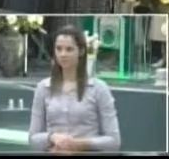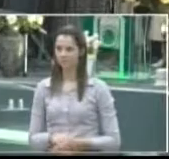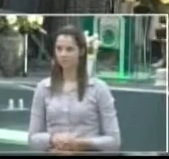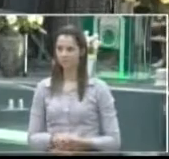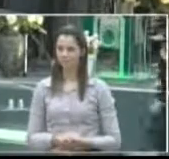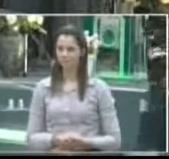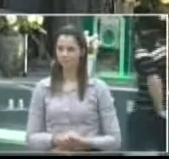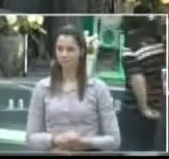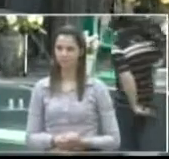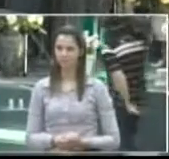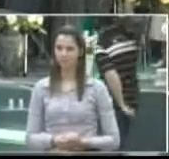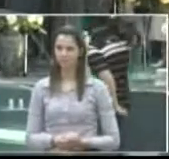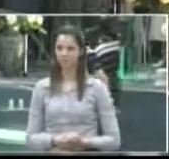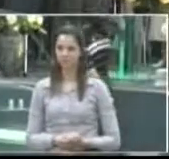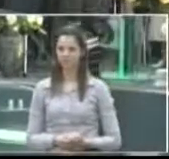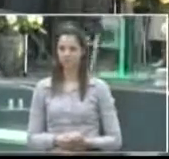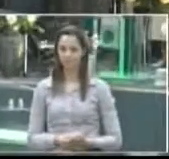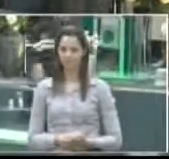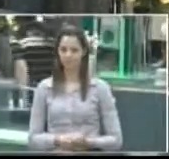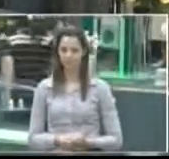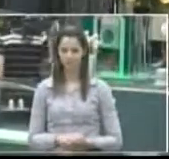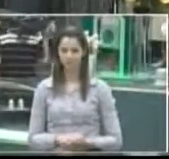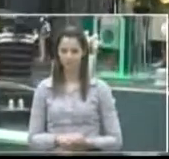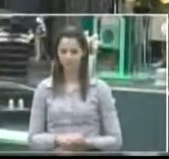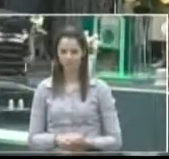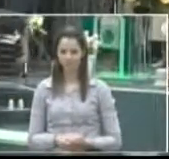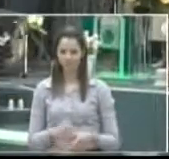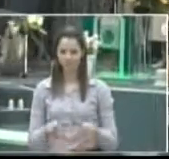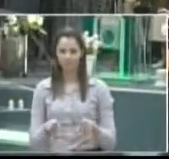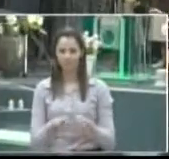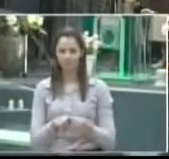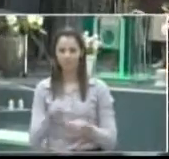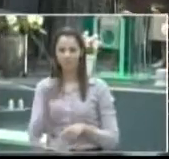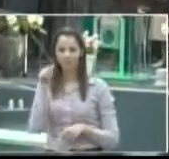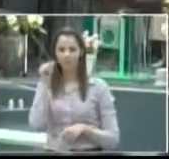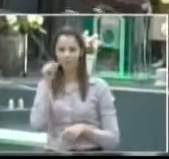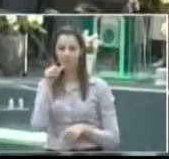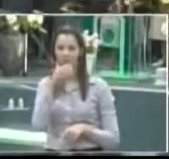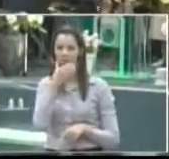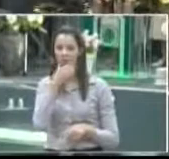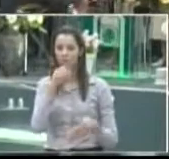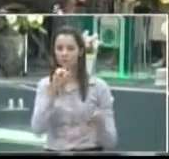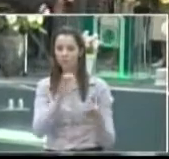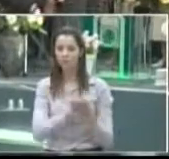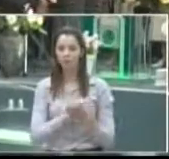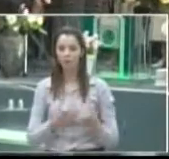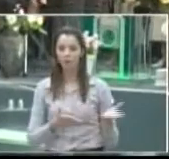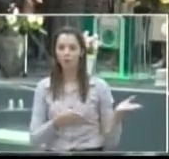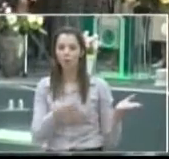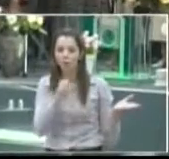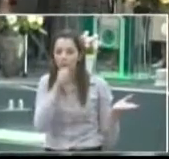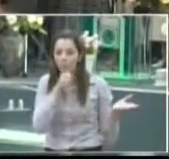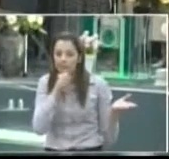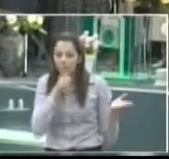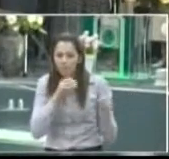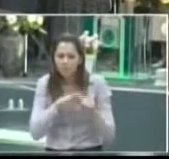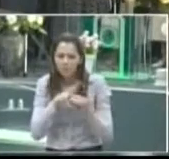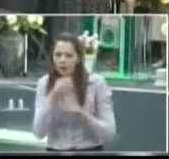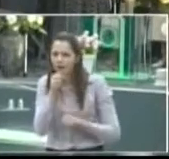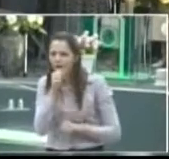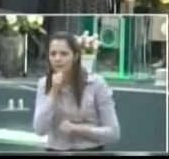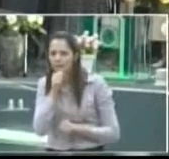Günther Masuch mit seiner Frau Pastor Lydia. Pastor Günther Masuch e a sua esposa é o mais idoso do nosso time.